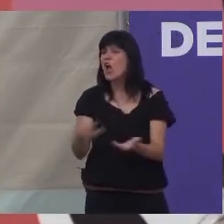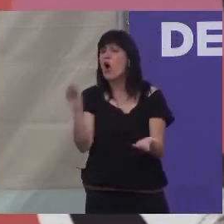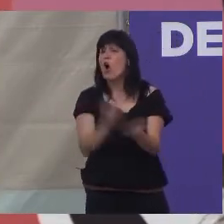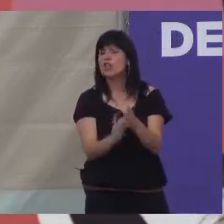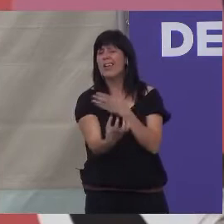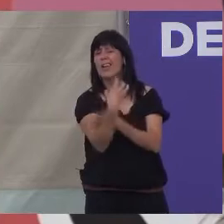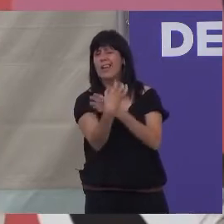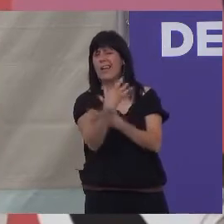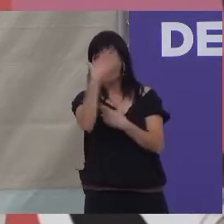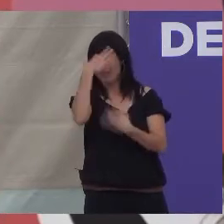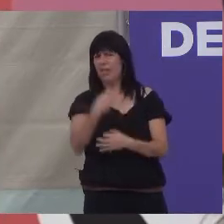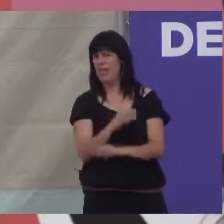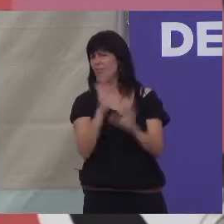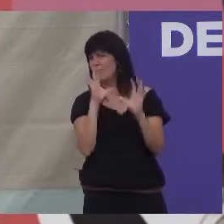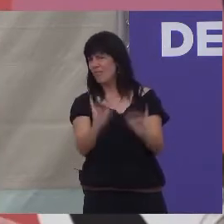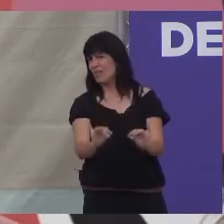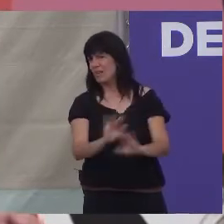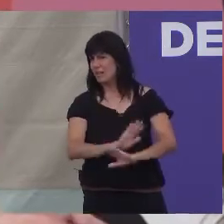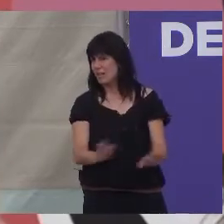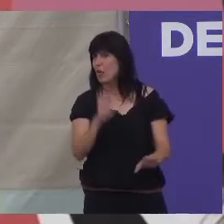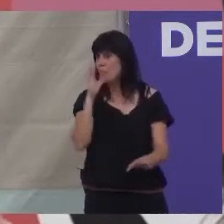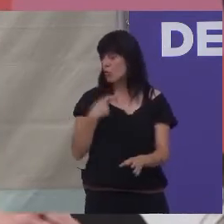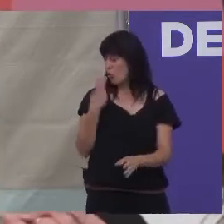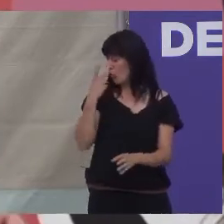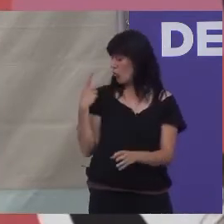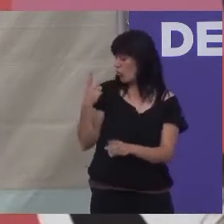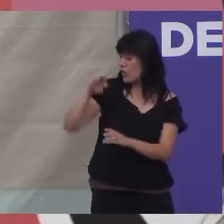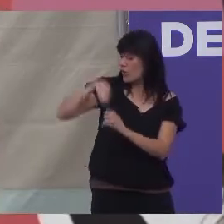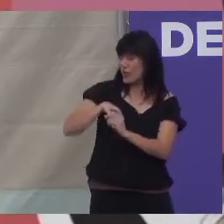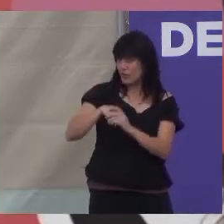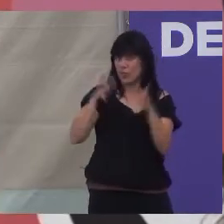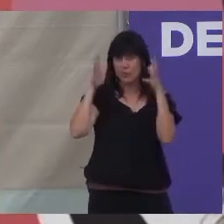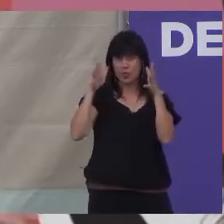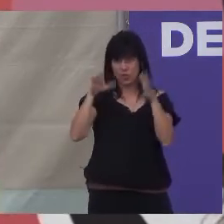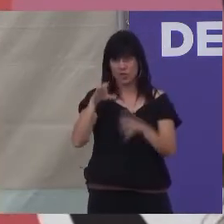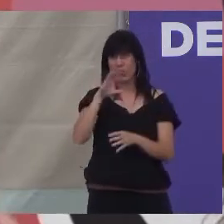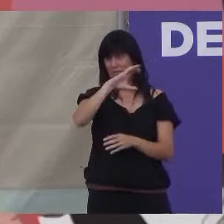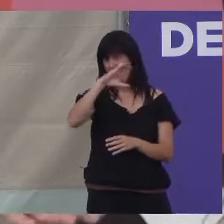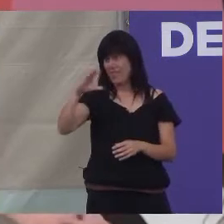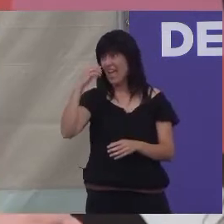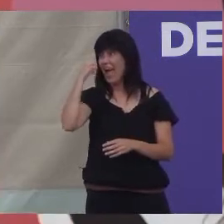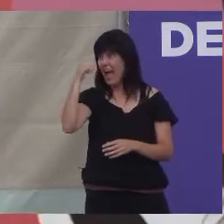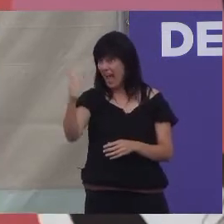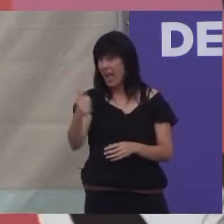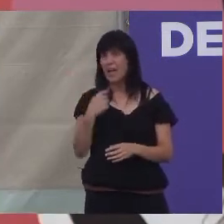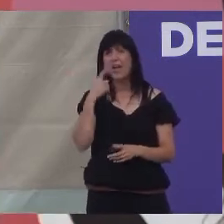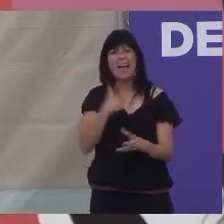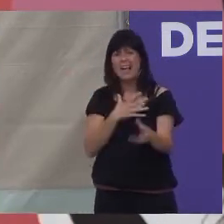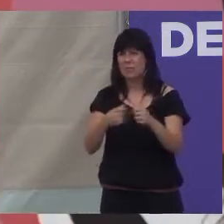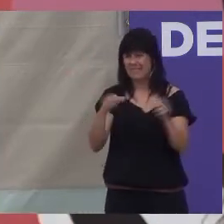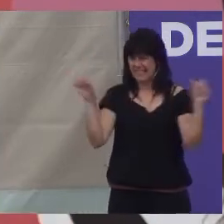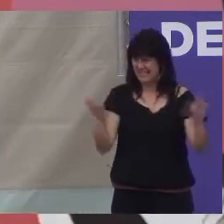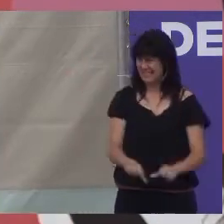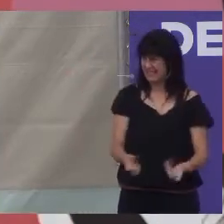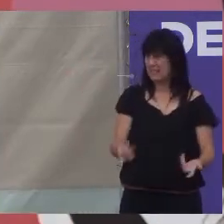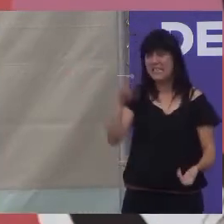pèl, perquè durant 2 anys que he format part del Consell Autonòmic Valencià he comprovat que suspeníem en empatia i en